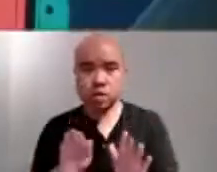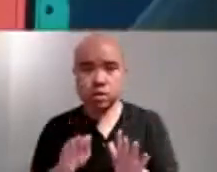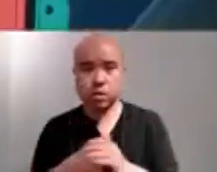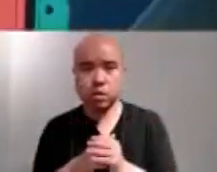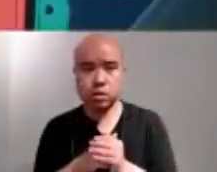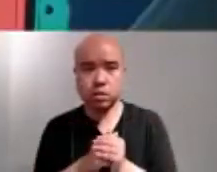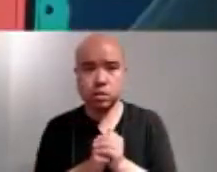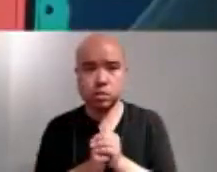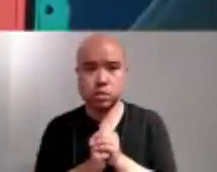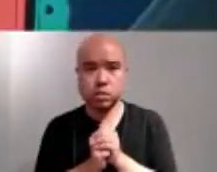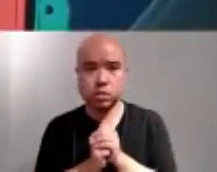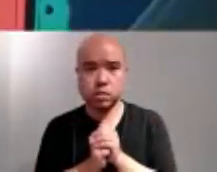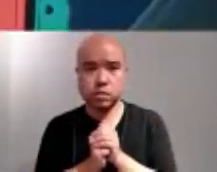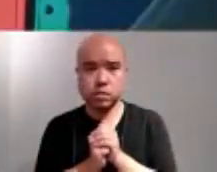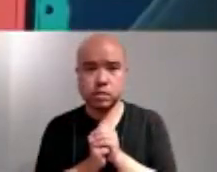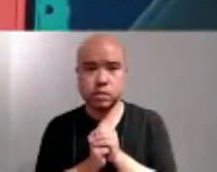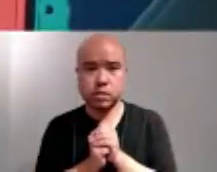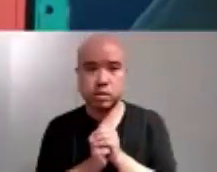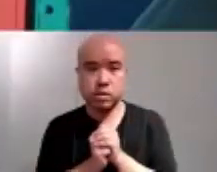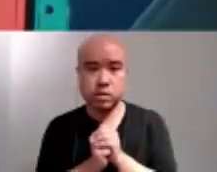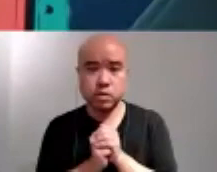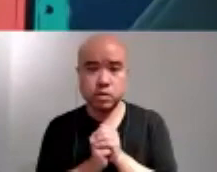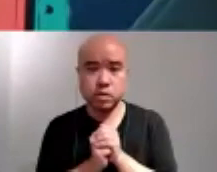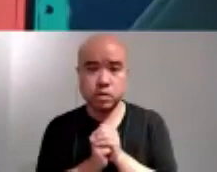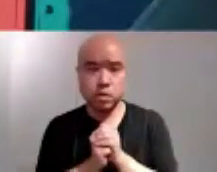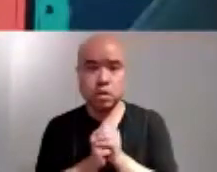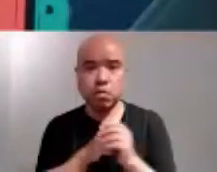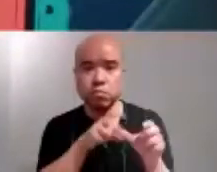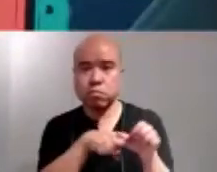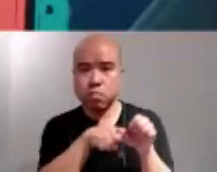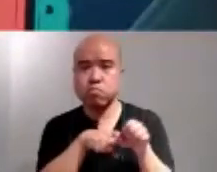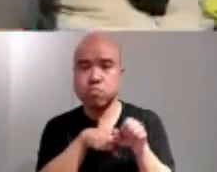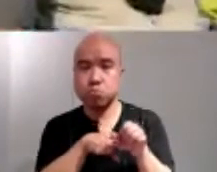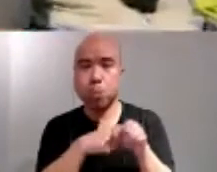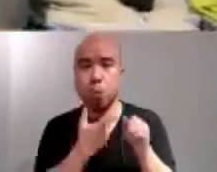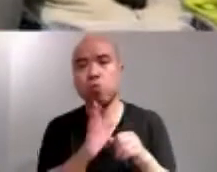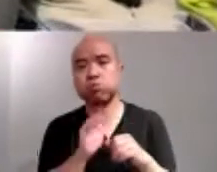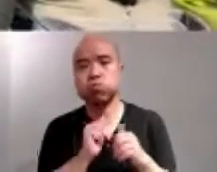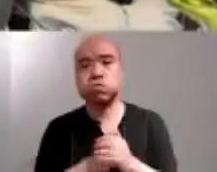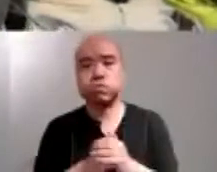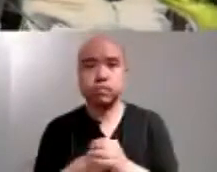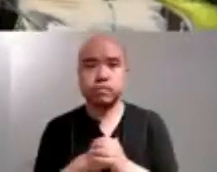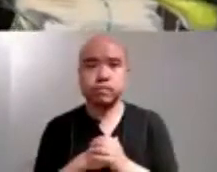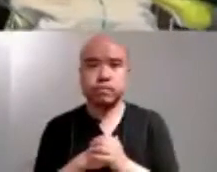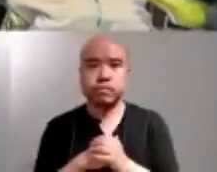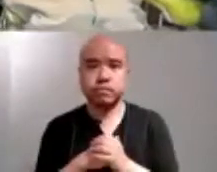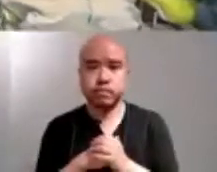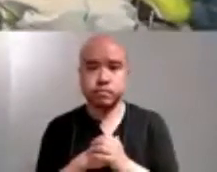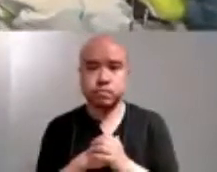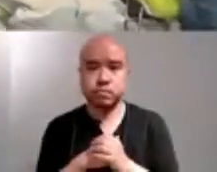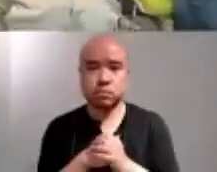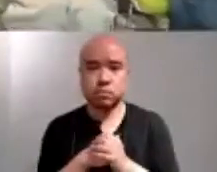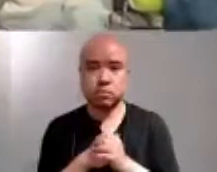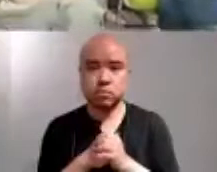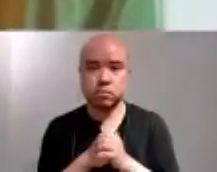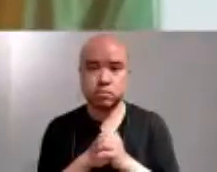透過發展佢哋村裏面旅遊業，可以賺多啲外快，改善佢哋嘅生活。 我哋善遊咧，亦都會舉辦一啲國際議題嘅